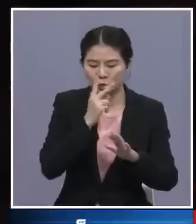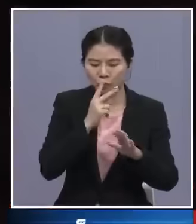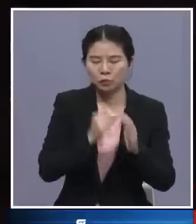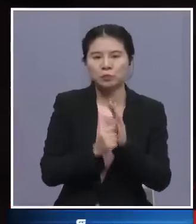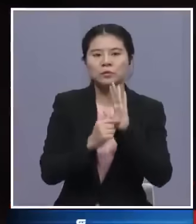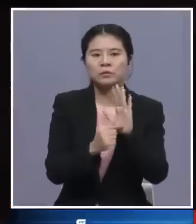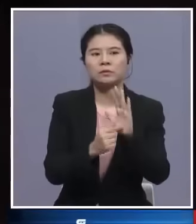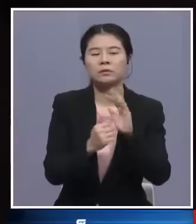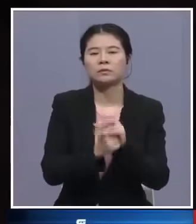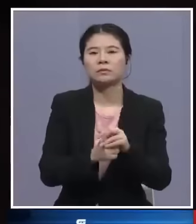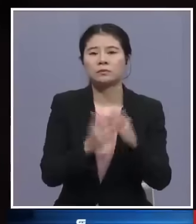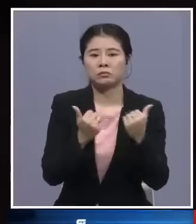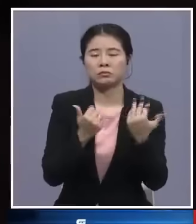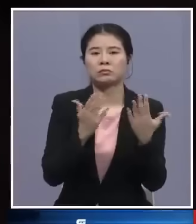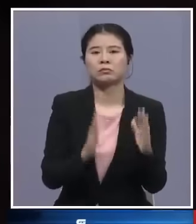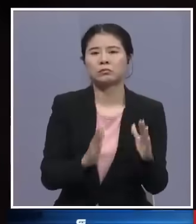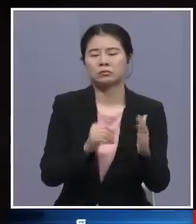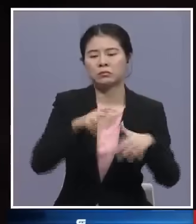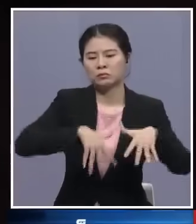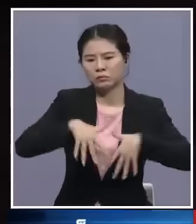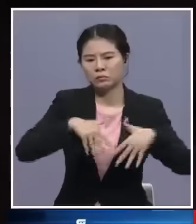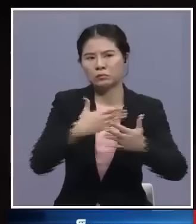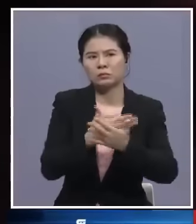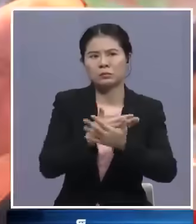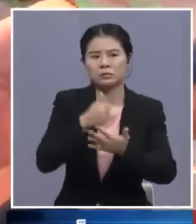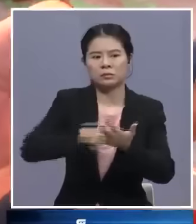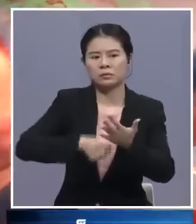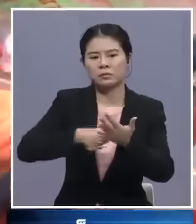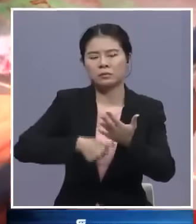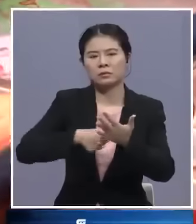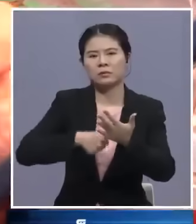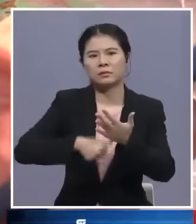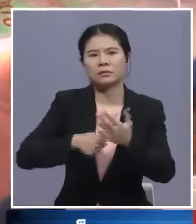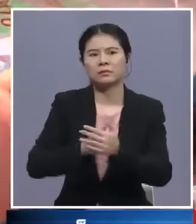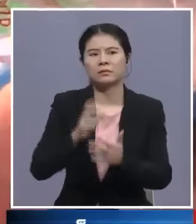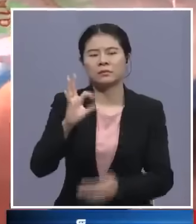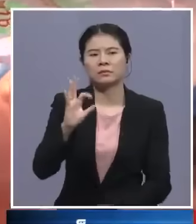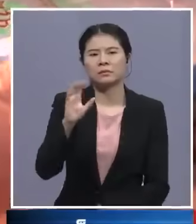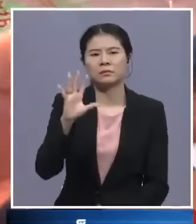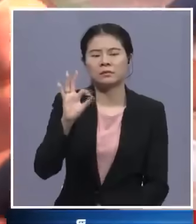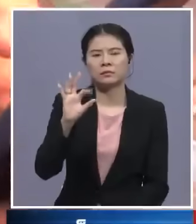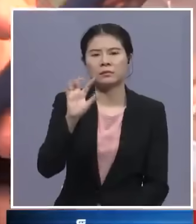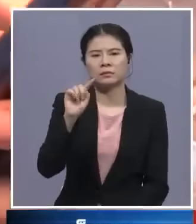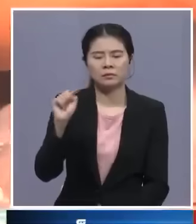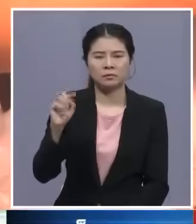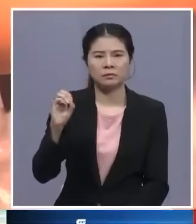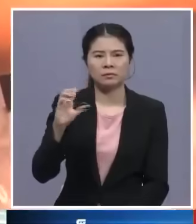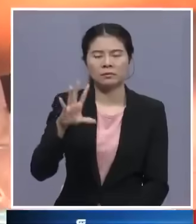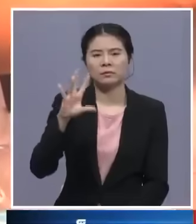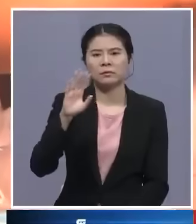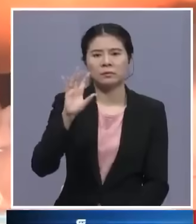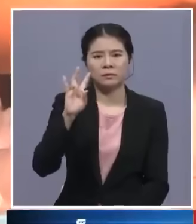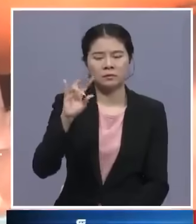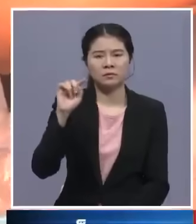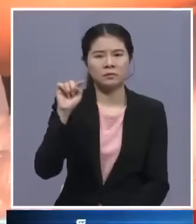เรือนซึ่งมีขนาด 90%ของ GDPจำนวนนี้มีมีอยู่ถึง 7.4 perของหนี้ครัวเรือนเป็น